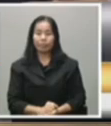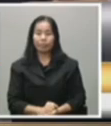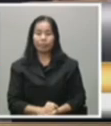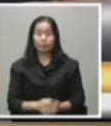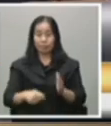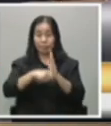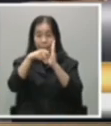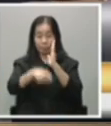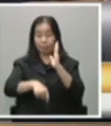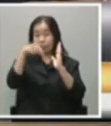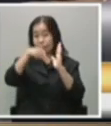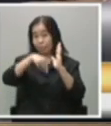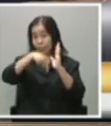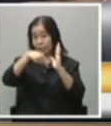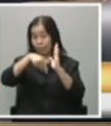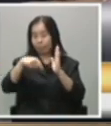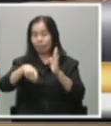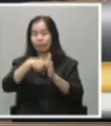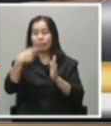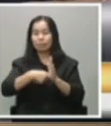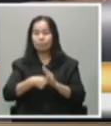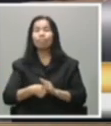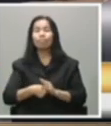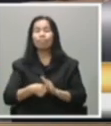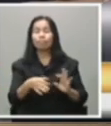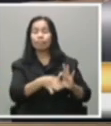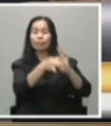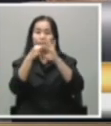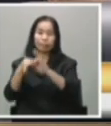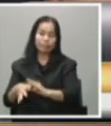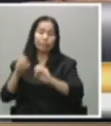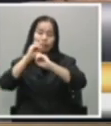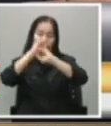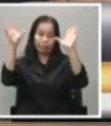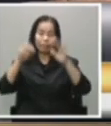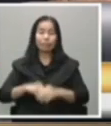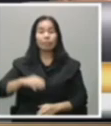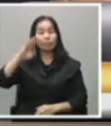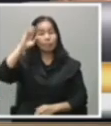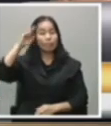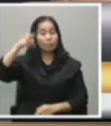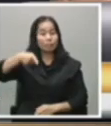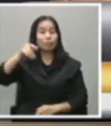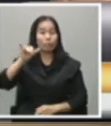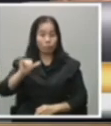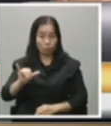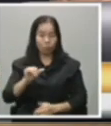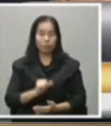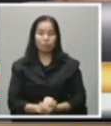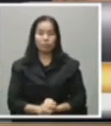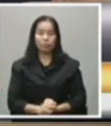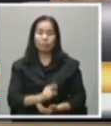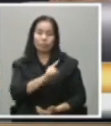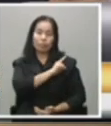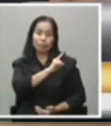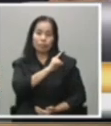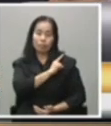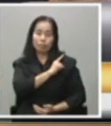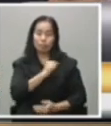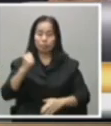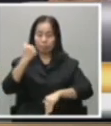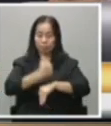ที่เกิดขึ้นนี่ชี้ให้เห็นว่าพลเอกประยุทธ์จันทร์โอชาในฐานะนายกรัฐมน